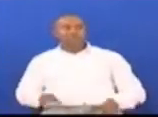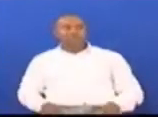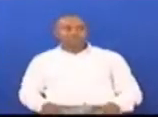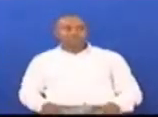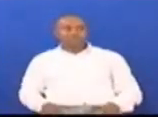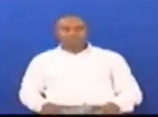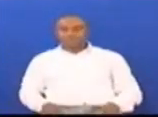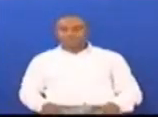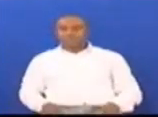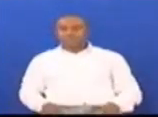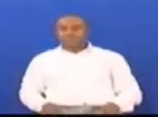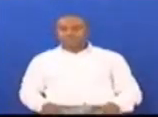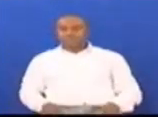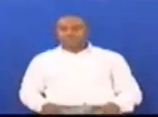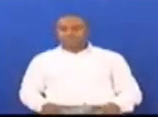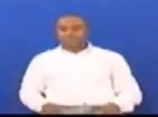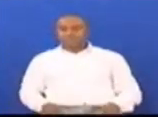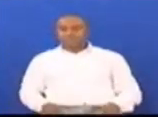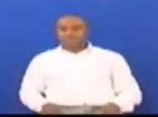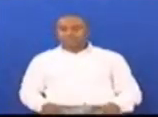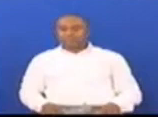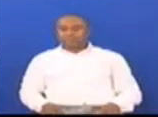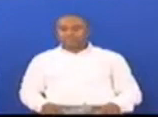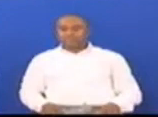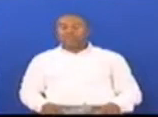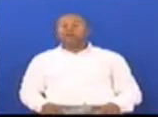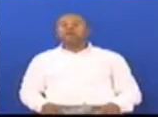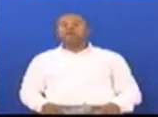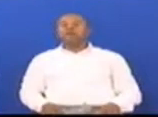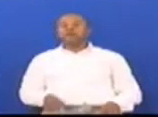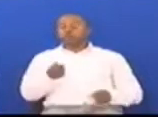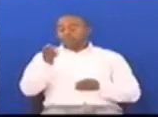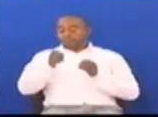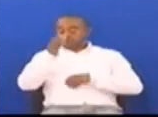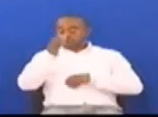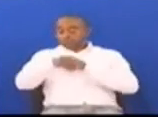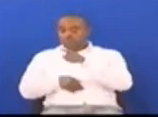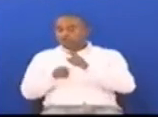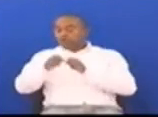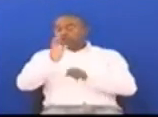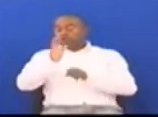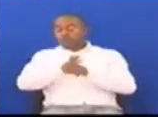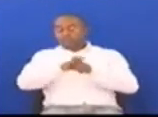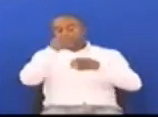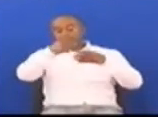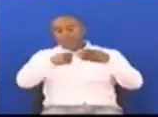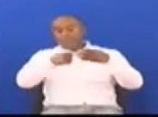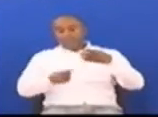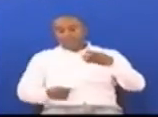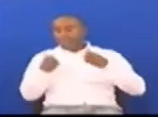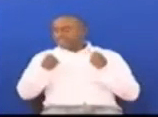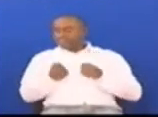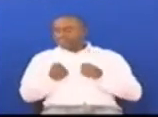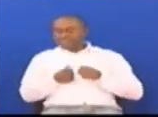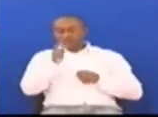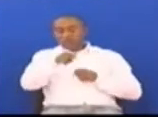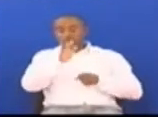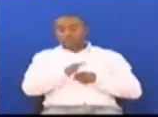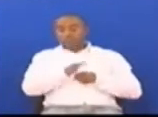Mheshimiwa Peter Sulukamba, uwe mchangiaji wetu wa mwisho. Waheshimiwa mko wengi wengi, nimejitahidi lakini wapi?